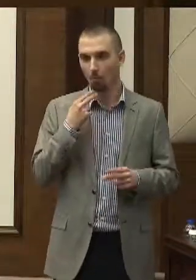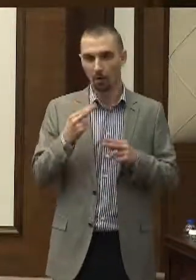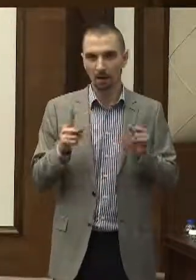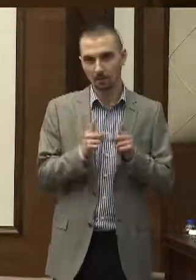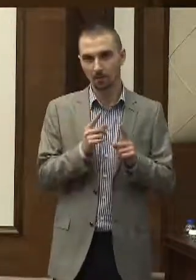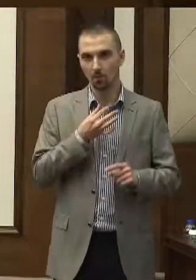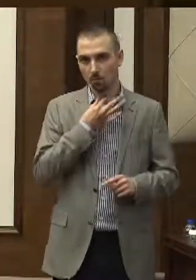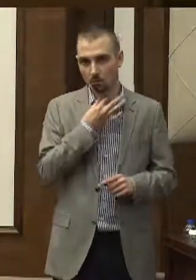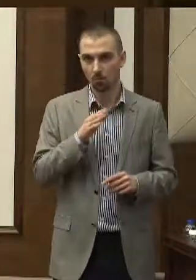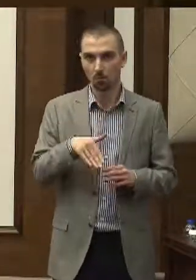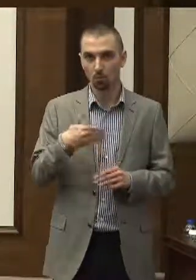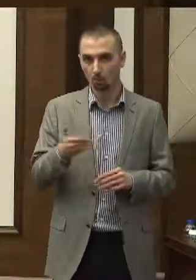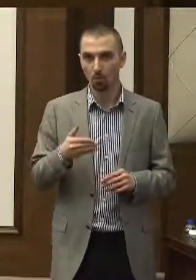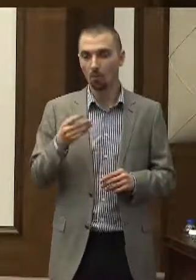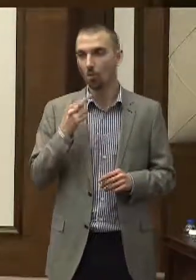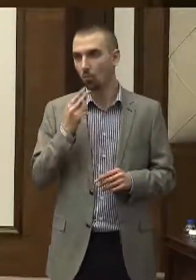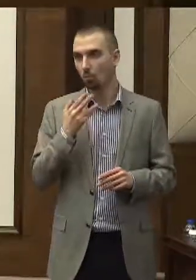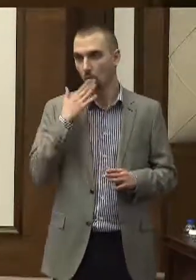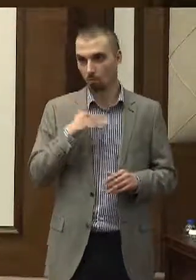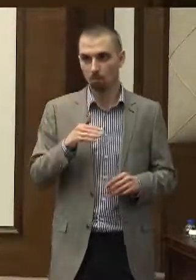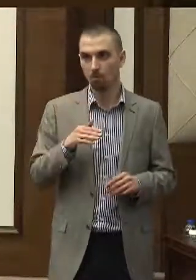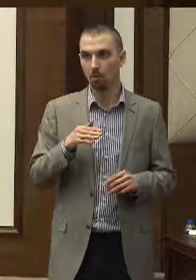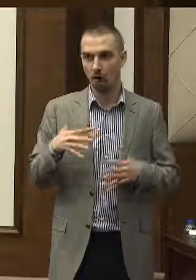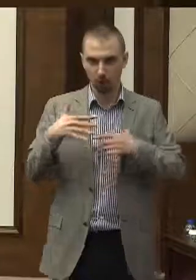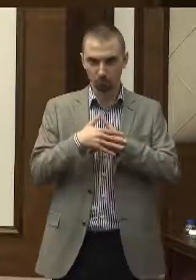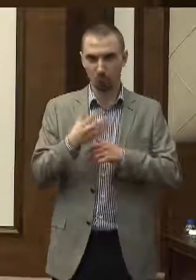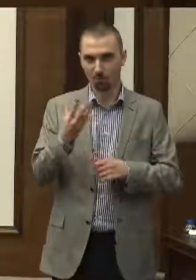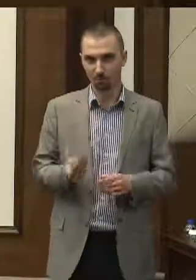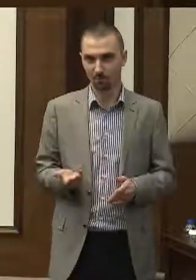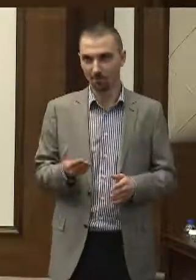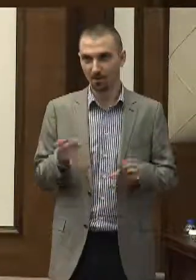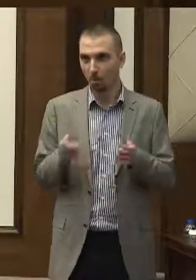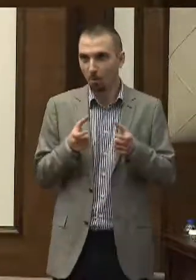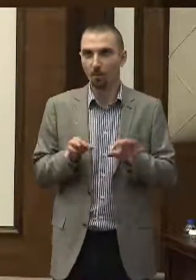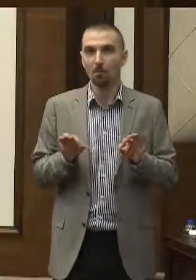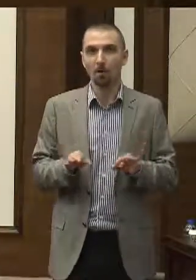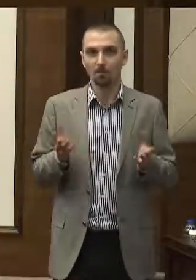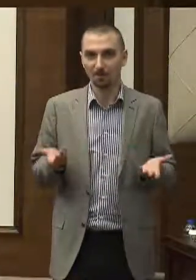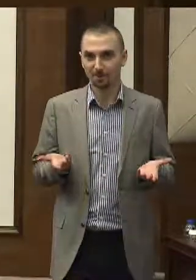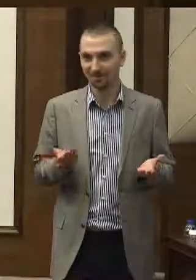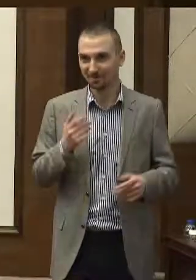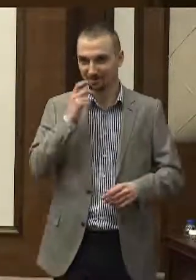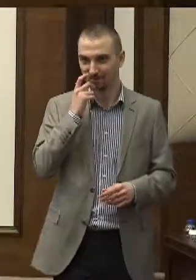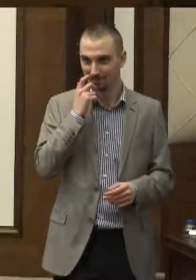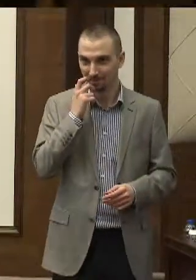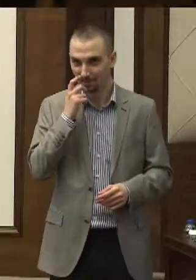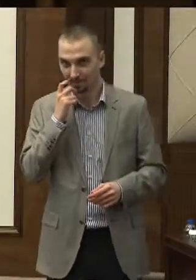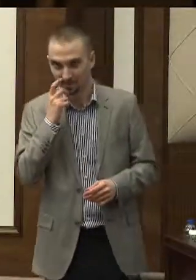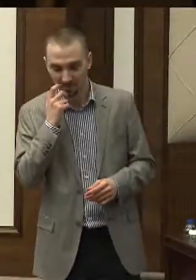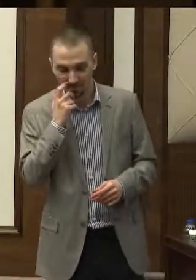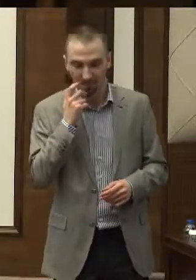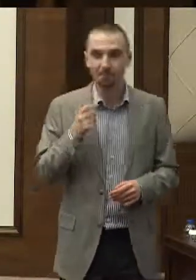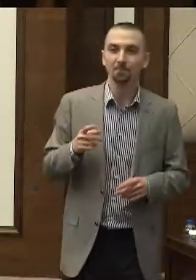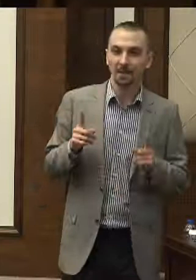Çünkü bundan sonra kimseye söz hakkı vermiyorum. Meclis, akşam oldu, meclise başlayacağız. Daha meclisin açılışı yapılmadı. Buyurun. Zaten o uyarı